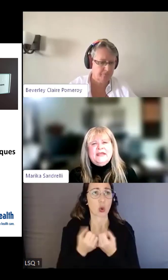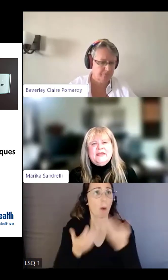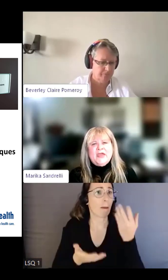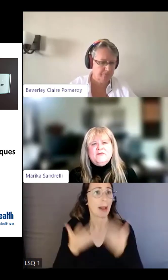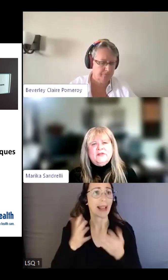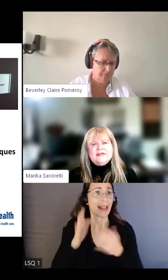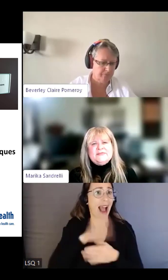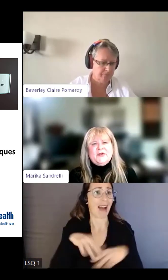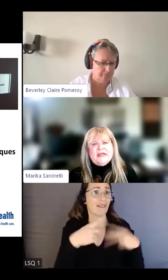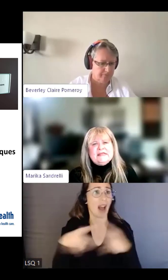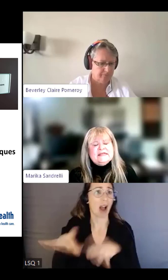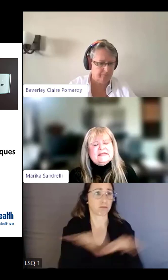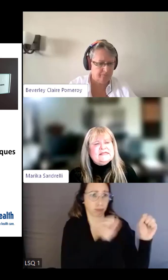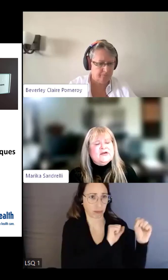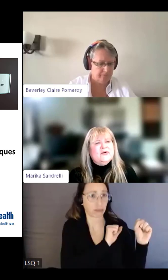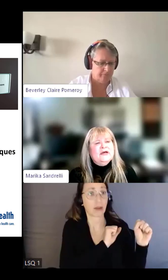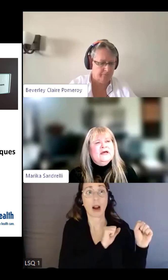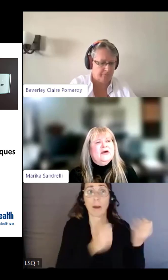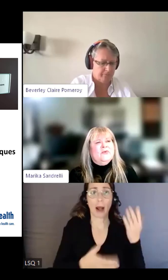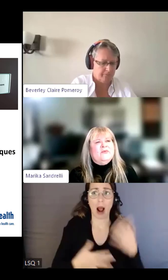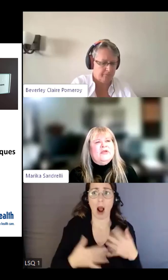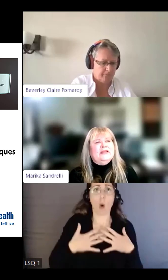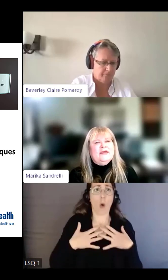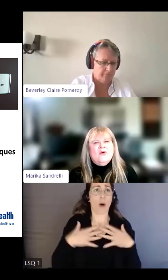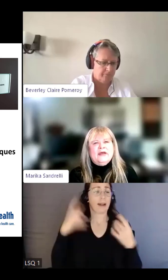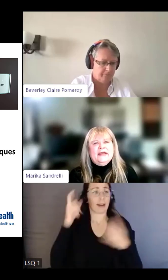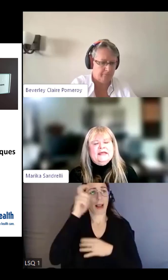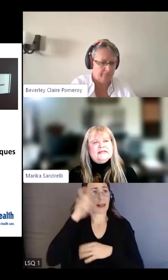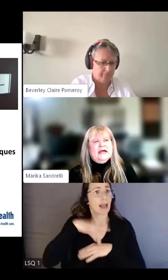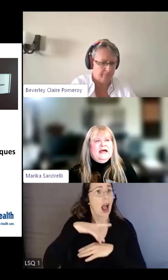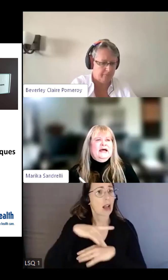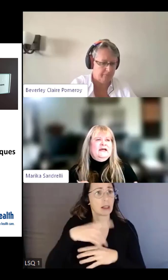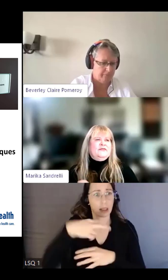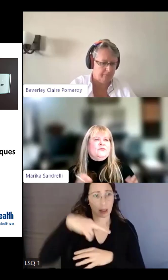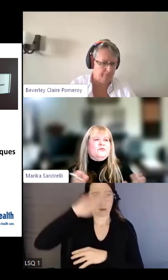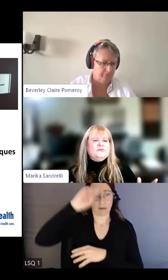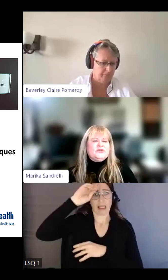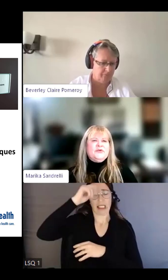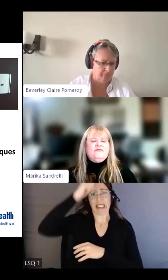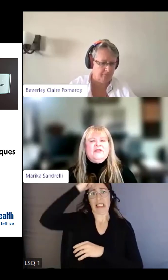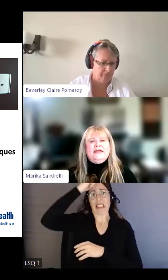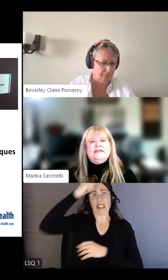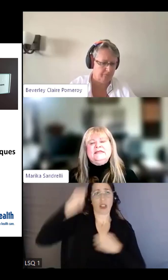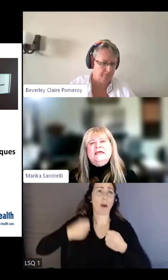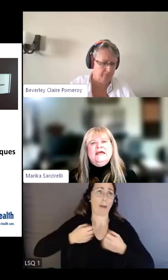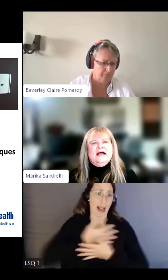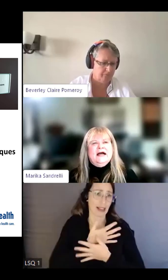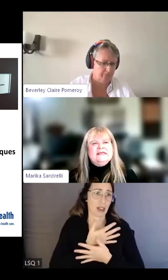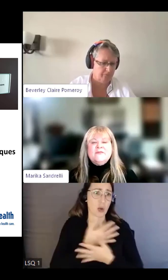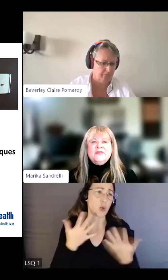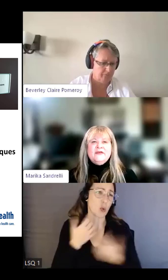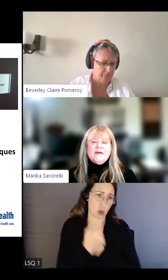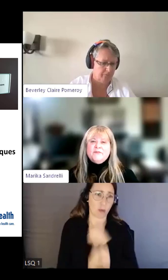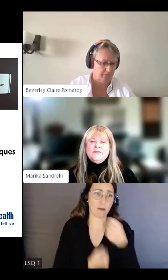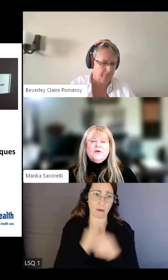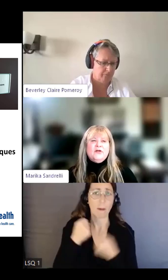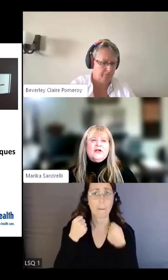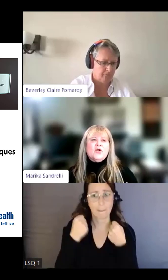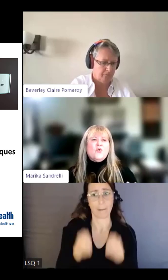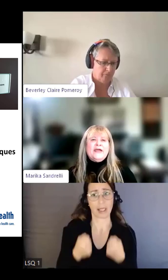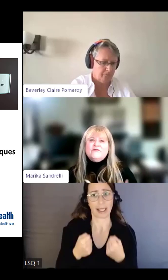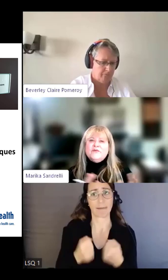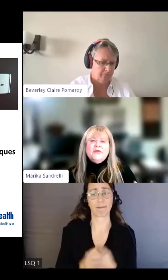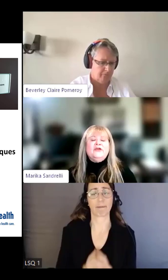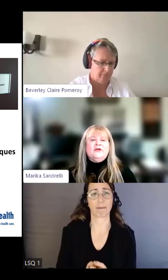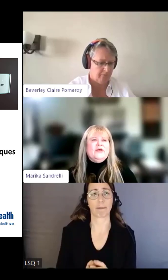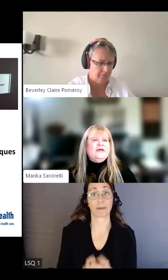souvenirs très traumatisants ou douloureux. Donc, on voulait que les salles reflètent quelque chose